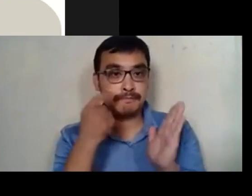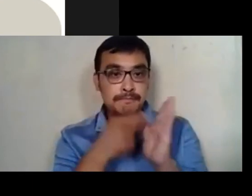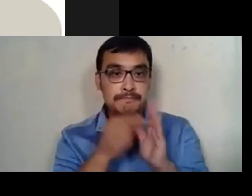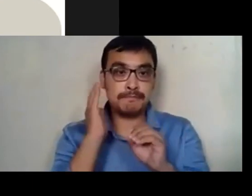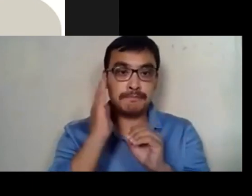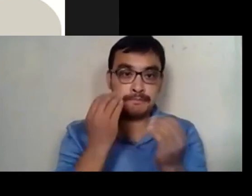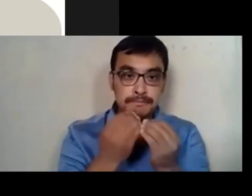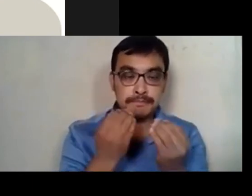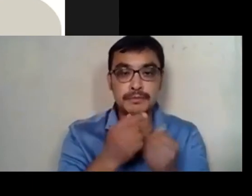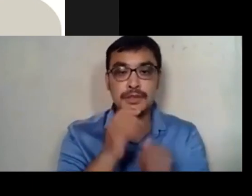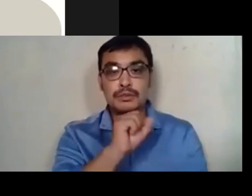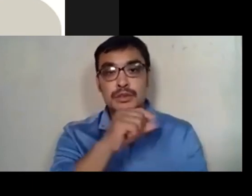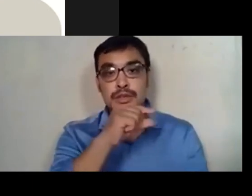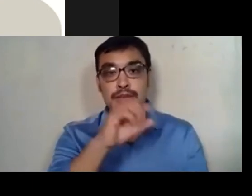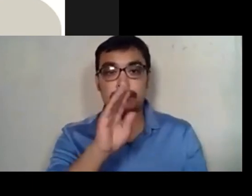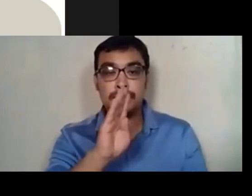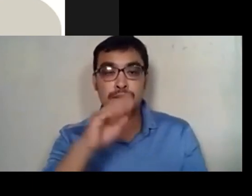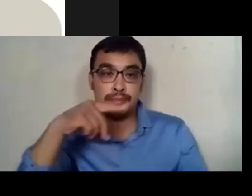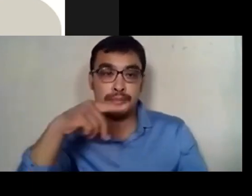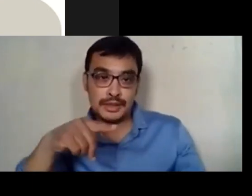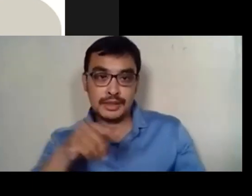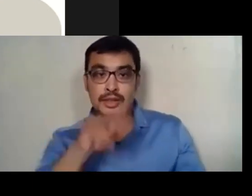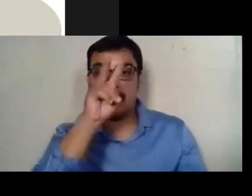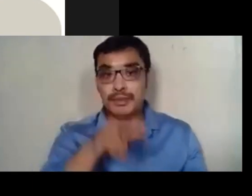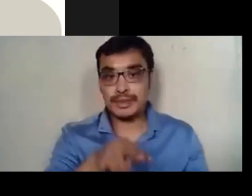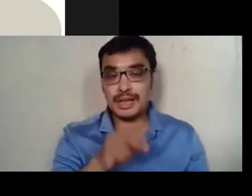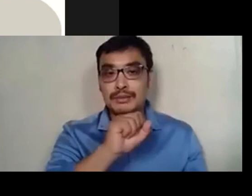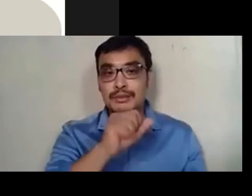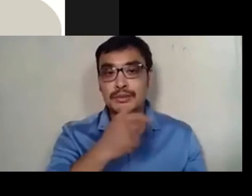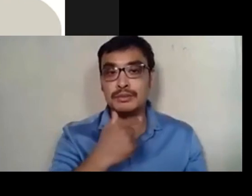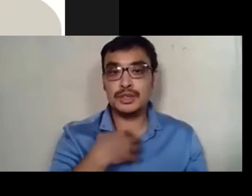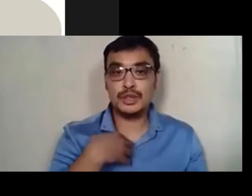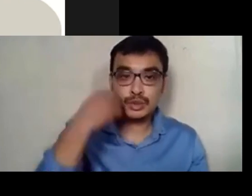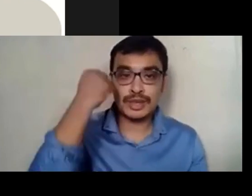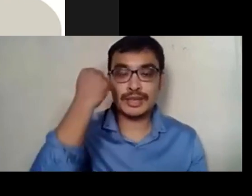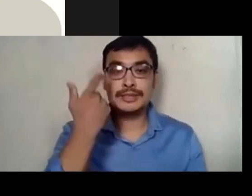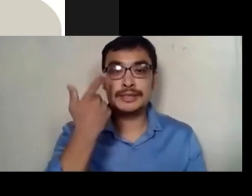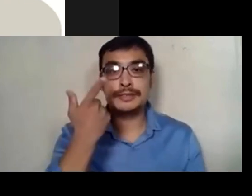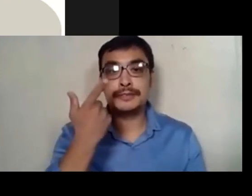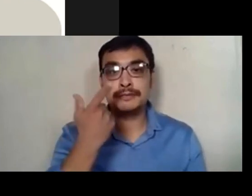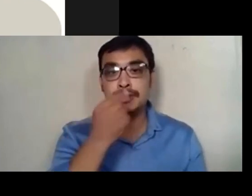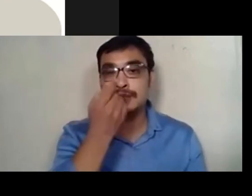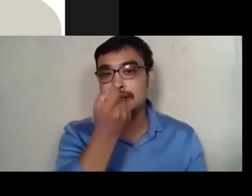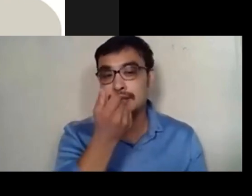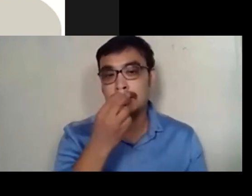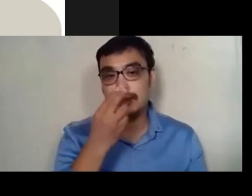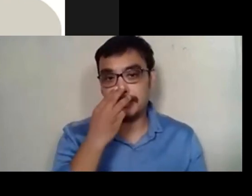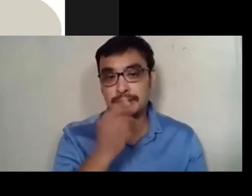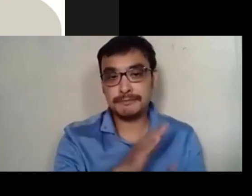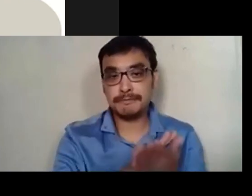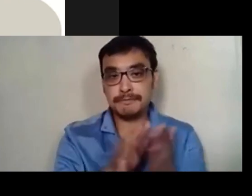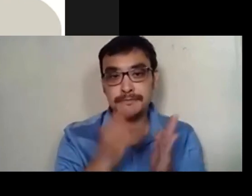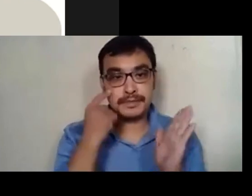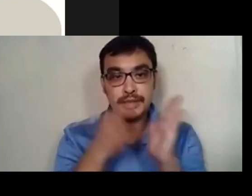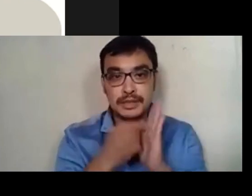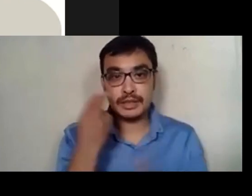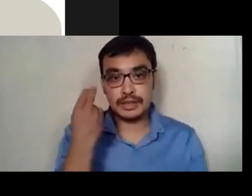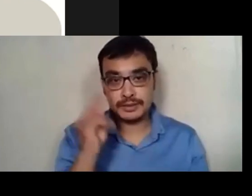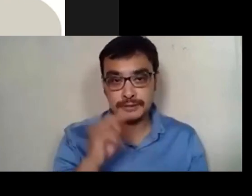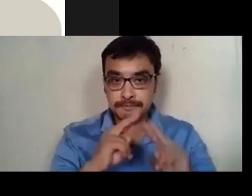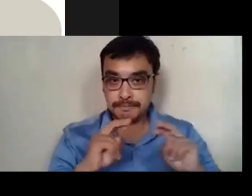जिबिबीको अवस्था, यसबाट हुन सक्ने सुसाइडल, जुन प्रेजेन्टेसनमा प्रश्न देखिया थियो रिसर्च